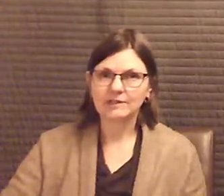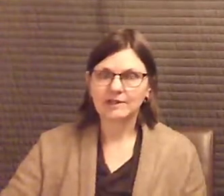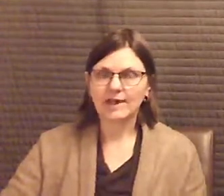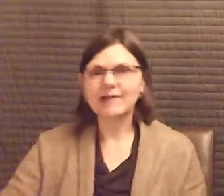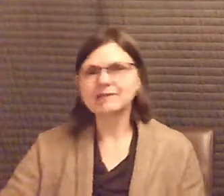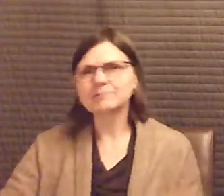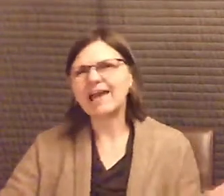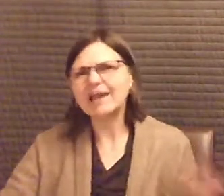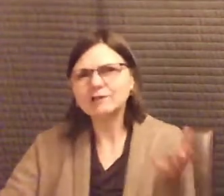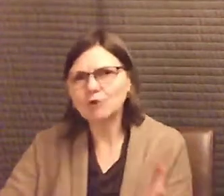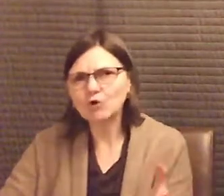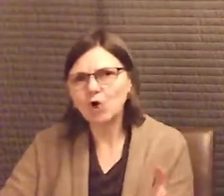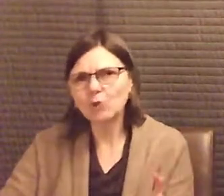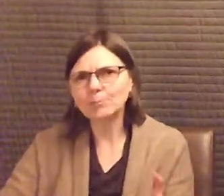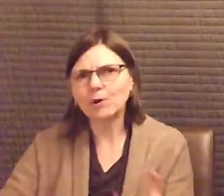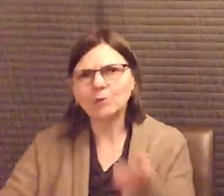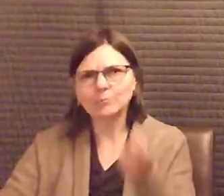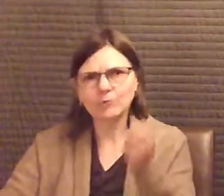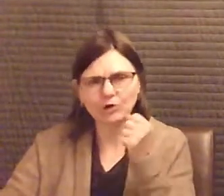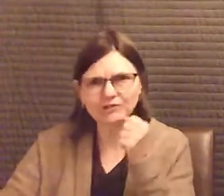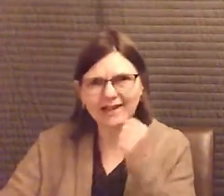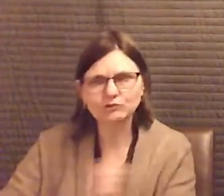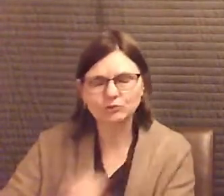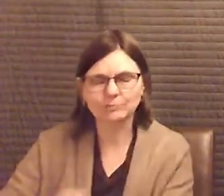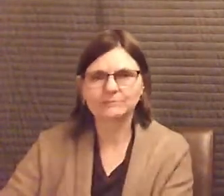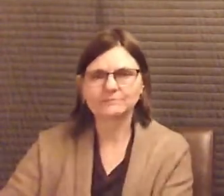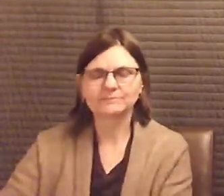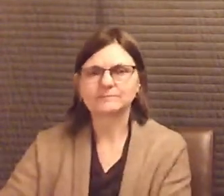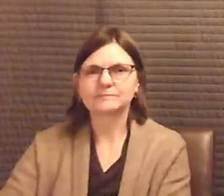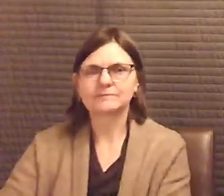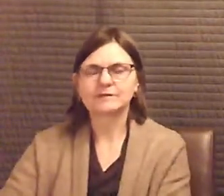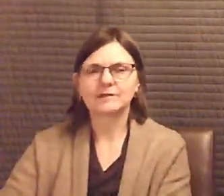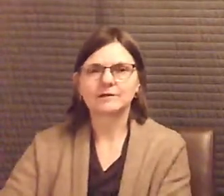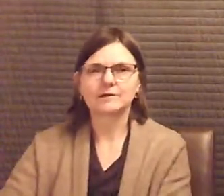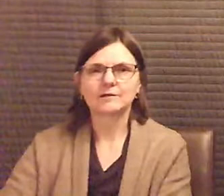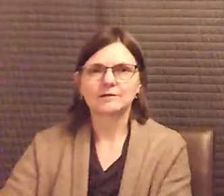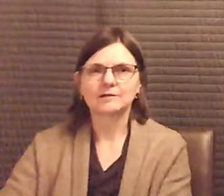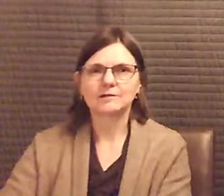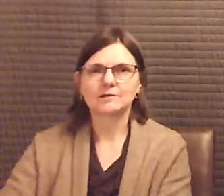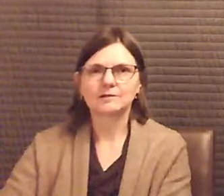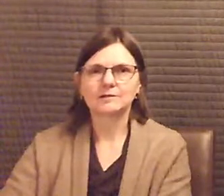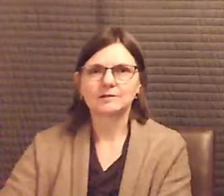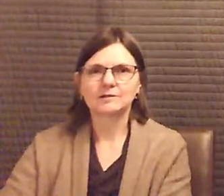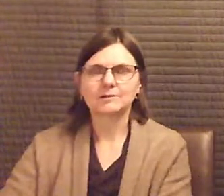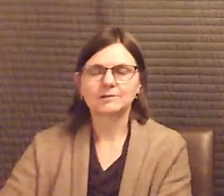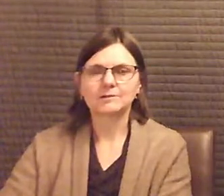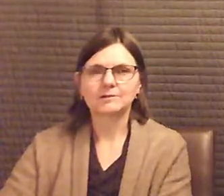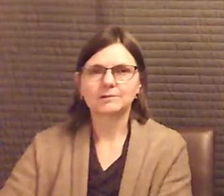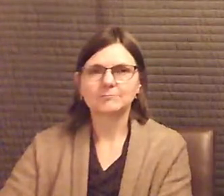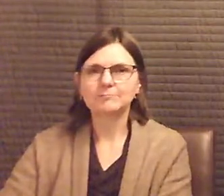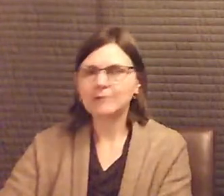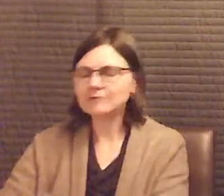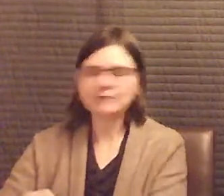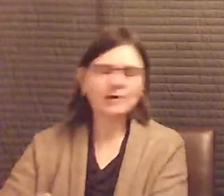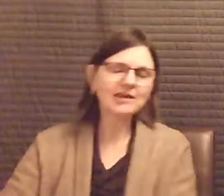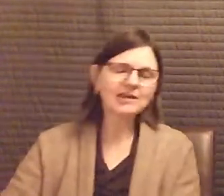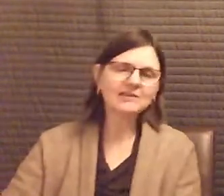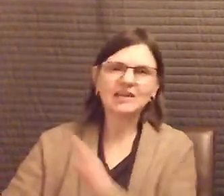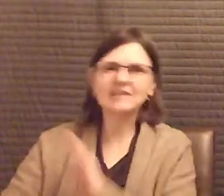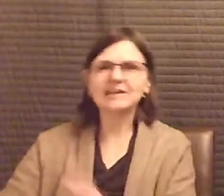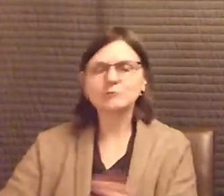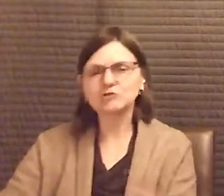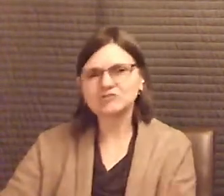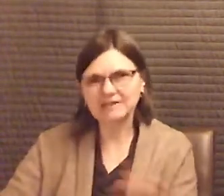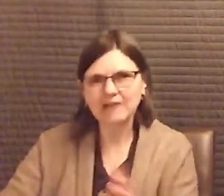kant en dan heb ik het hele volk op om god aan te roepen mijn moeder maria te komen de als ik dan aan de vrouw en